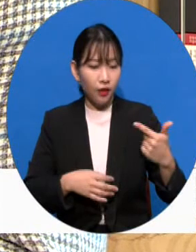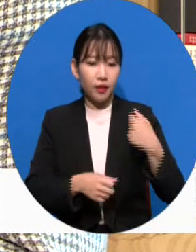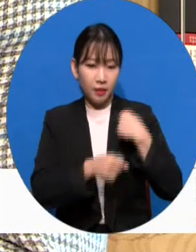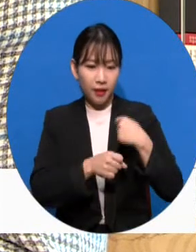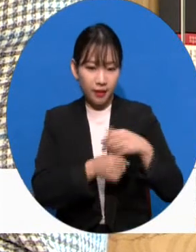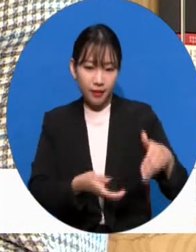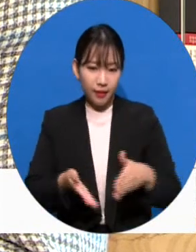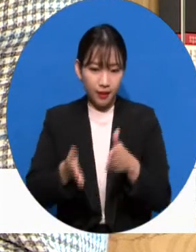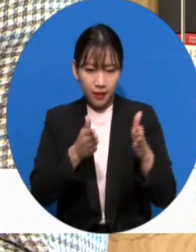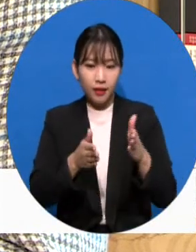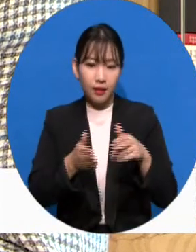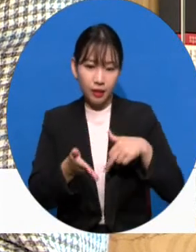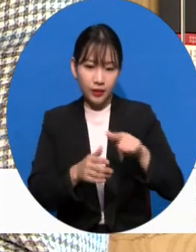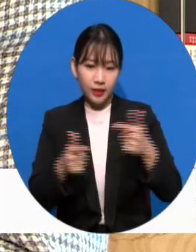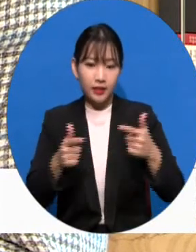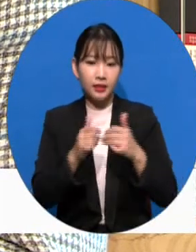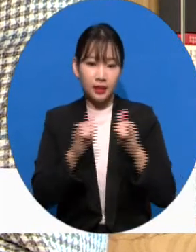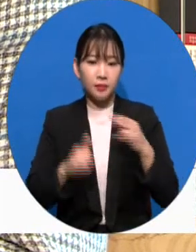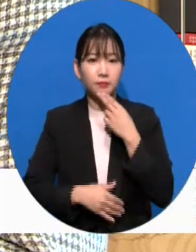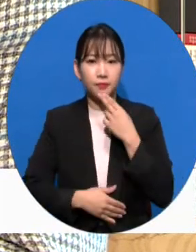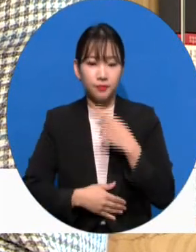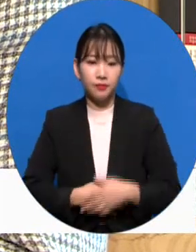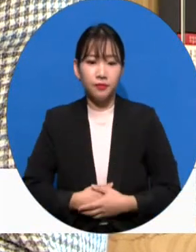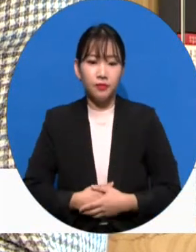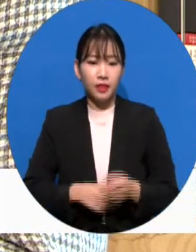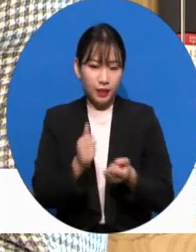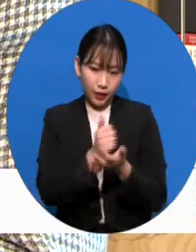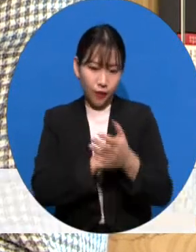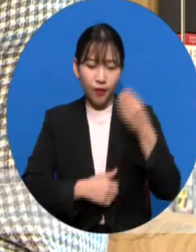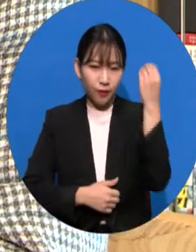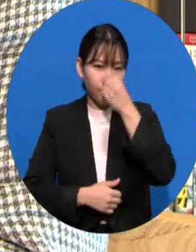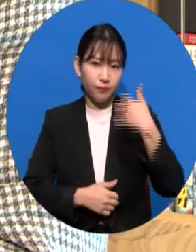걷지 않은 사람은 거의 없습니다. 그 영향은 대단해요.